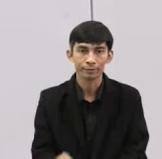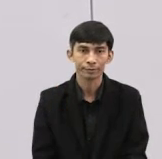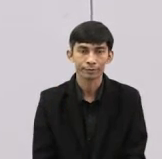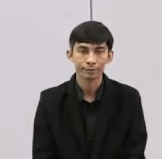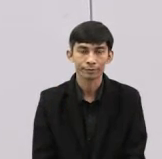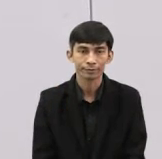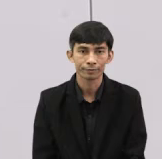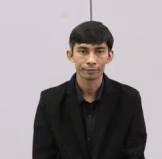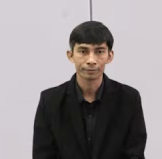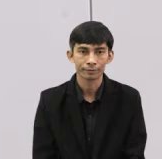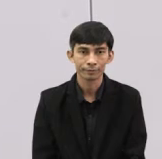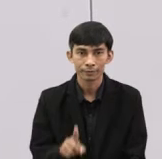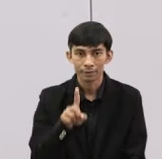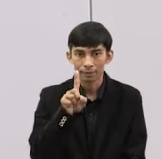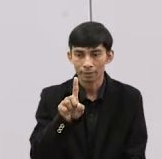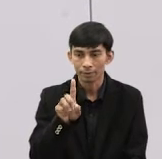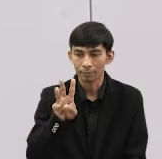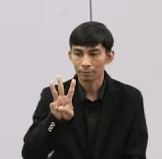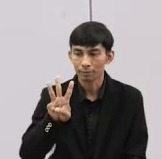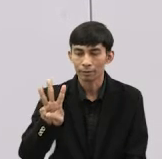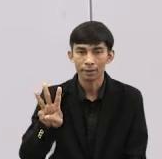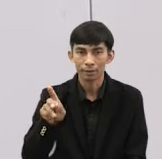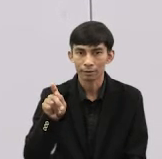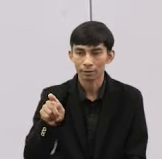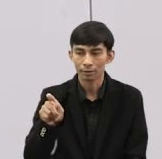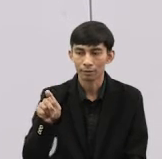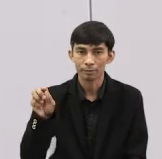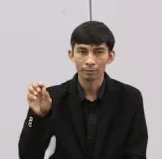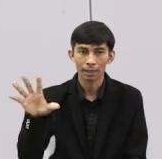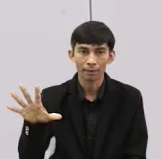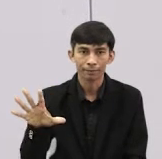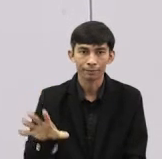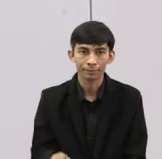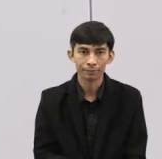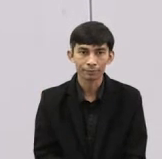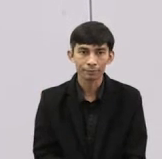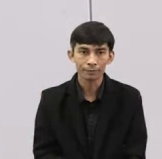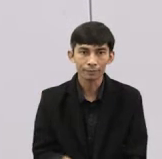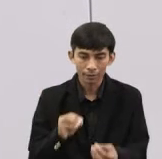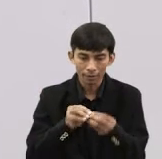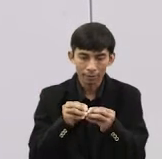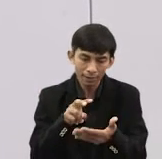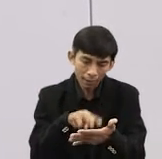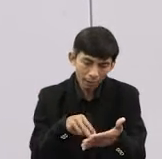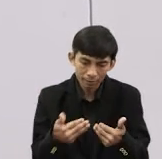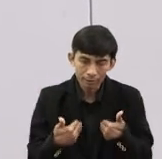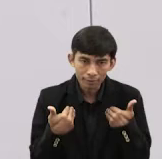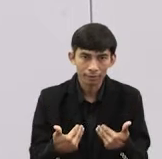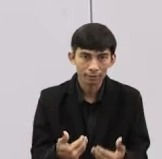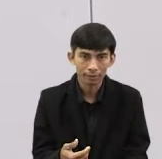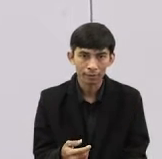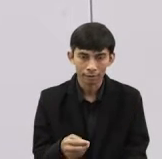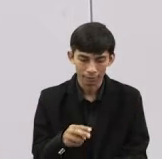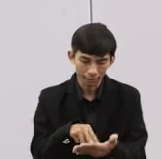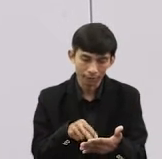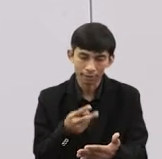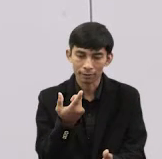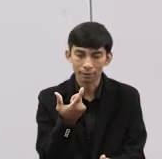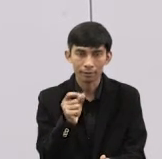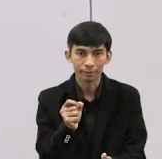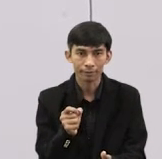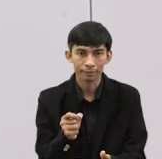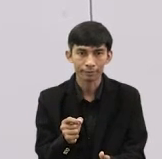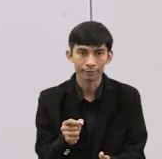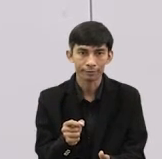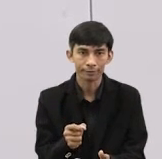chẳng nuôn đằng xạ mớ đọc bấy chuột phạm chẳng lấy mùi ní con an thả mệnh con an thả đọc chẳng lấy mùi ní